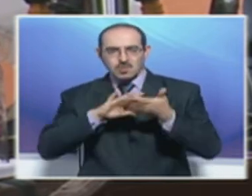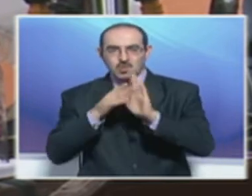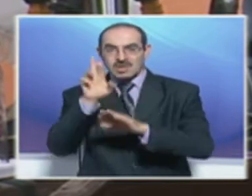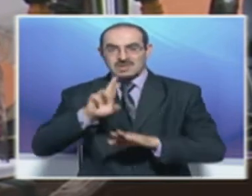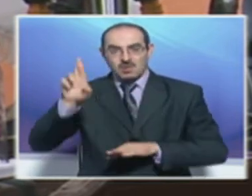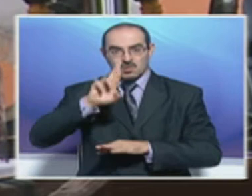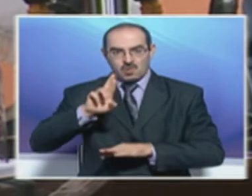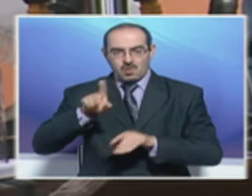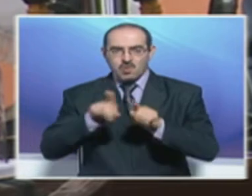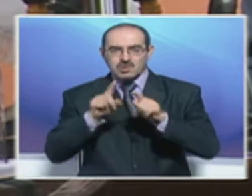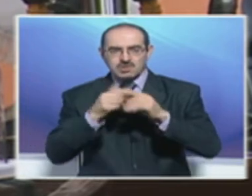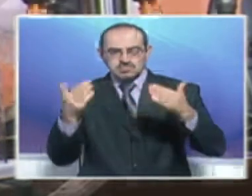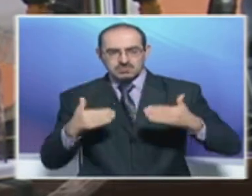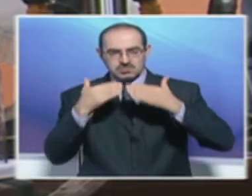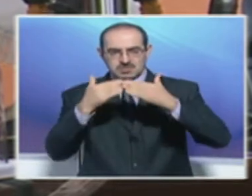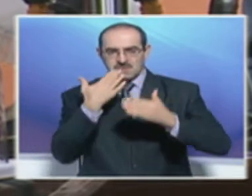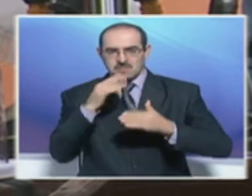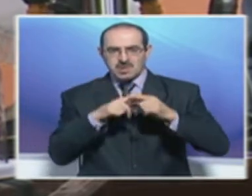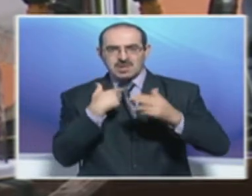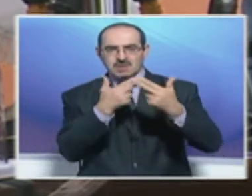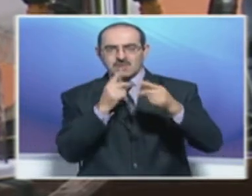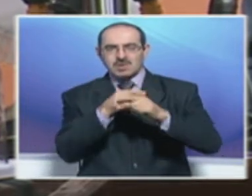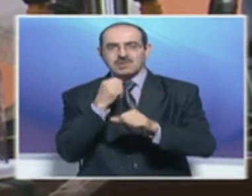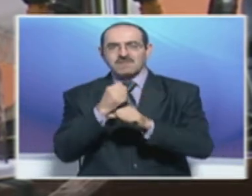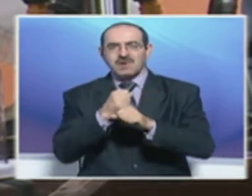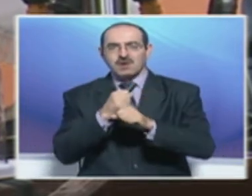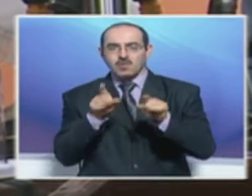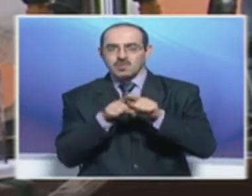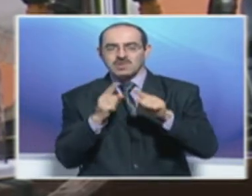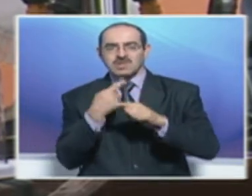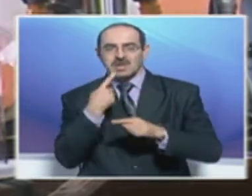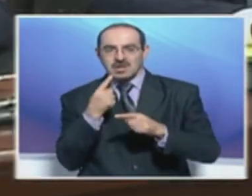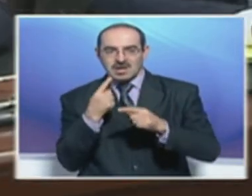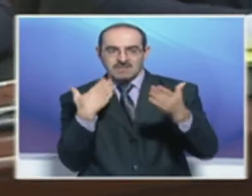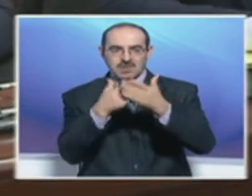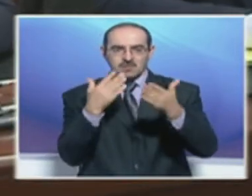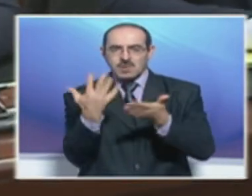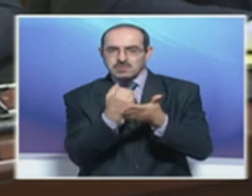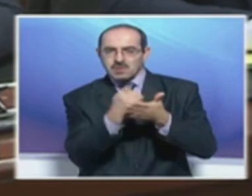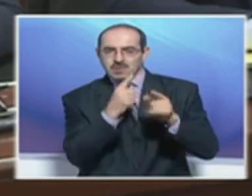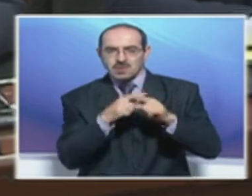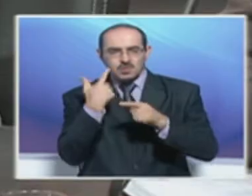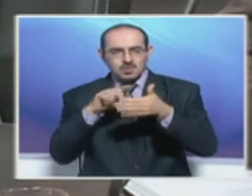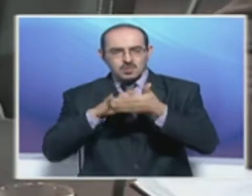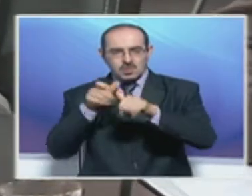الوطن للارتقاء بأداء المرفق العمومي للصحة لفائدة كل المواطنين.